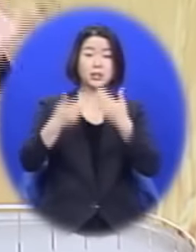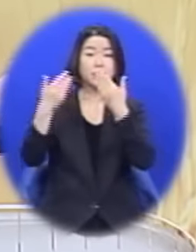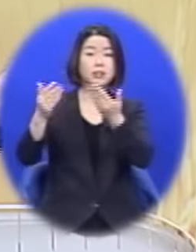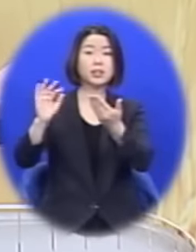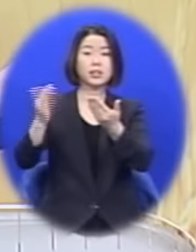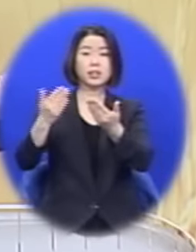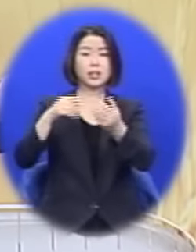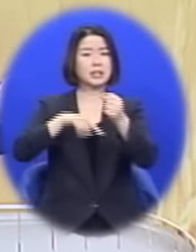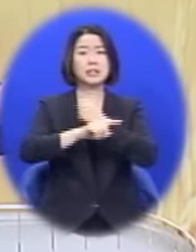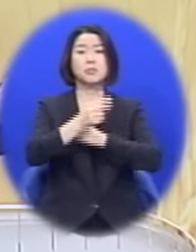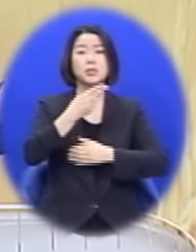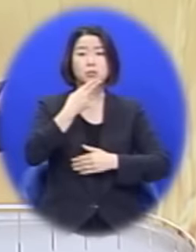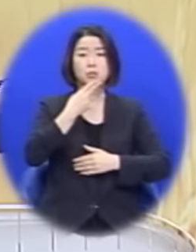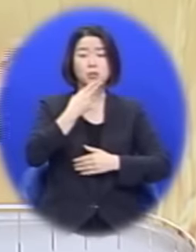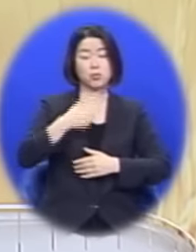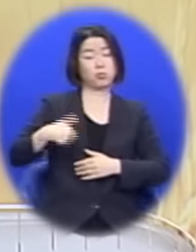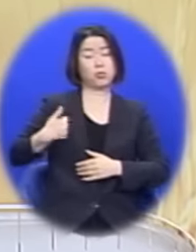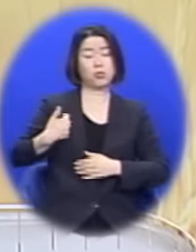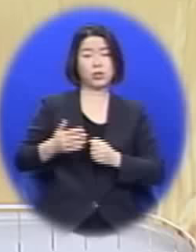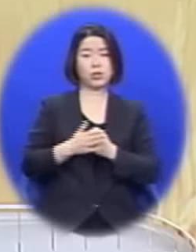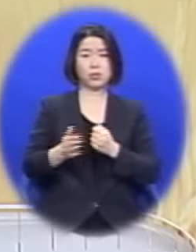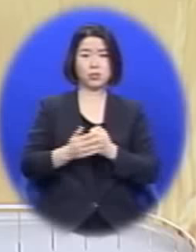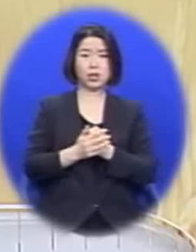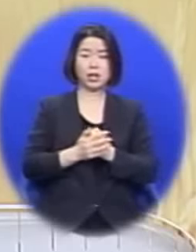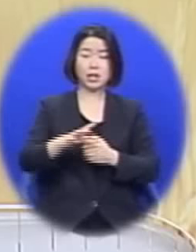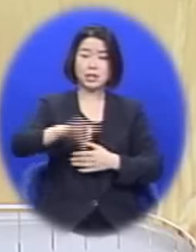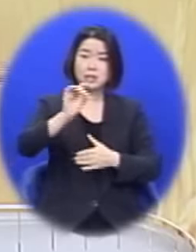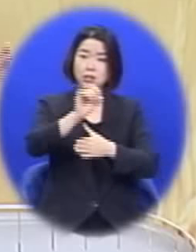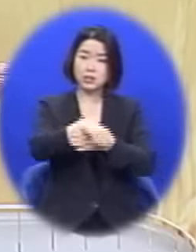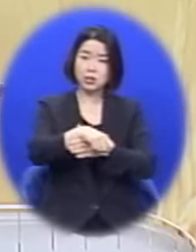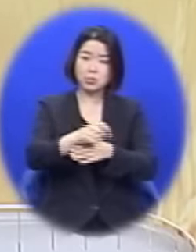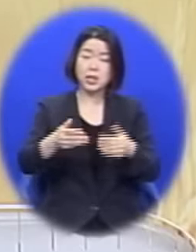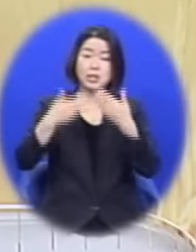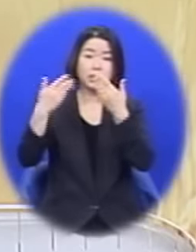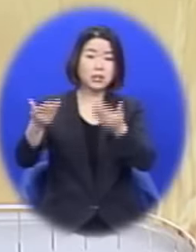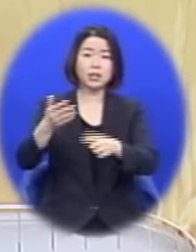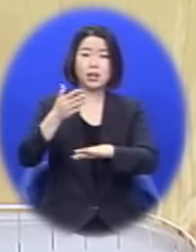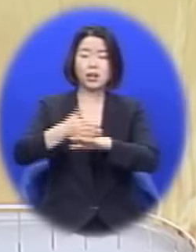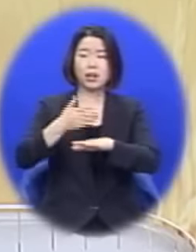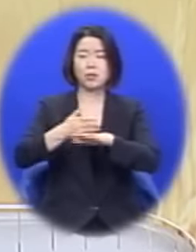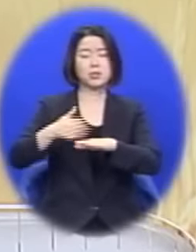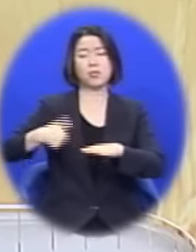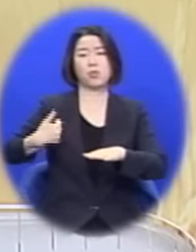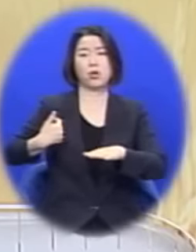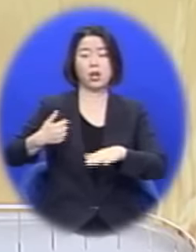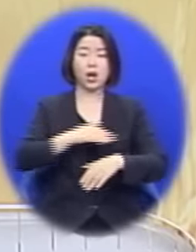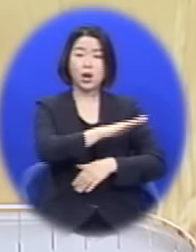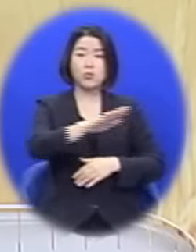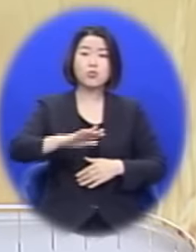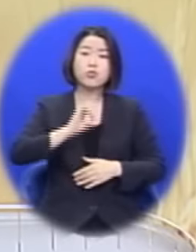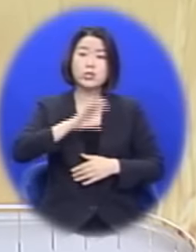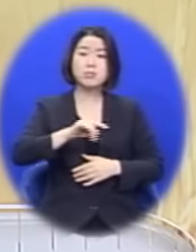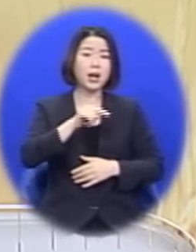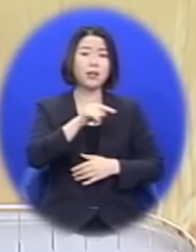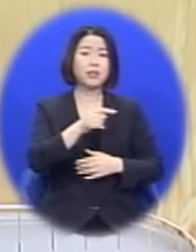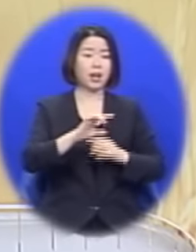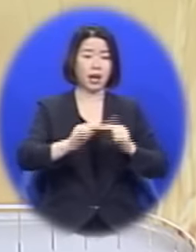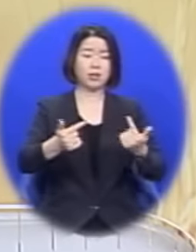없어요. 모르는데 뭐. 첫 열매 감사를 왜 드려야 되는지 모르는데. 우리들만 그런 게 아니에요. 이스라엘